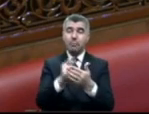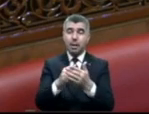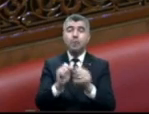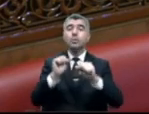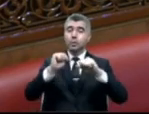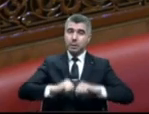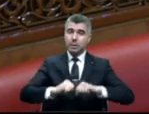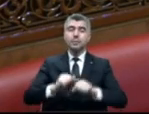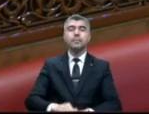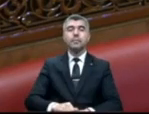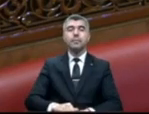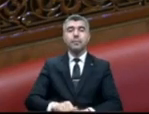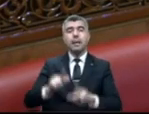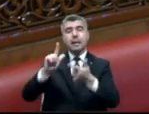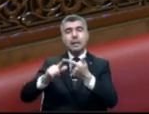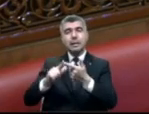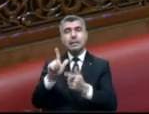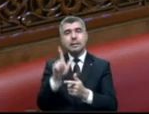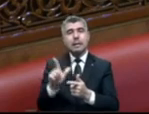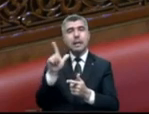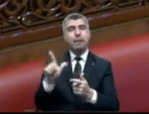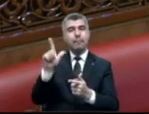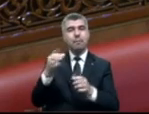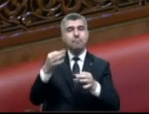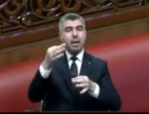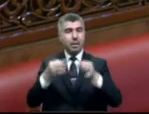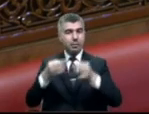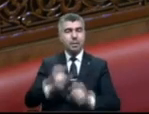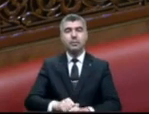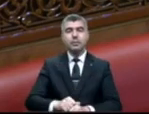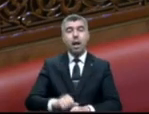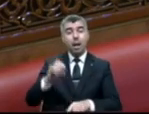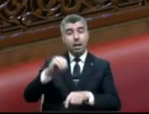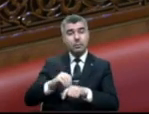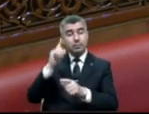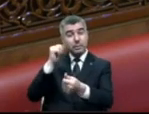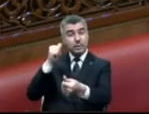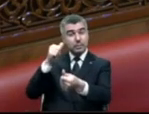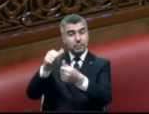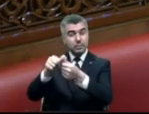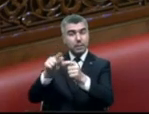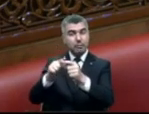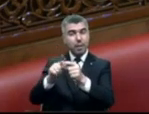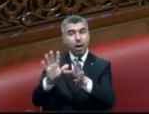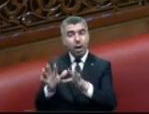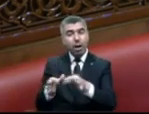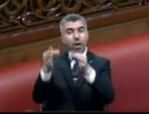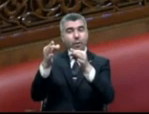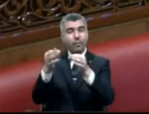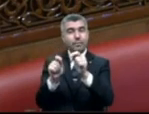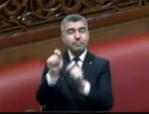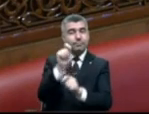الاستئناف. ففيما يخص نشاط التأكرير يجب لابد من التذكير أن المغرب بلد غير منتج للنفط